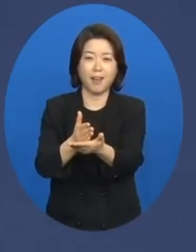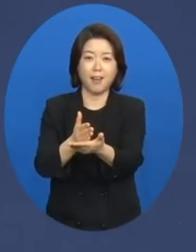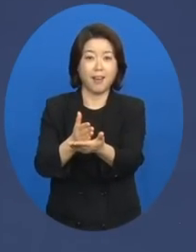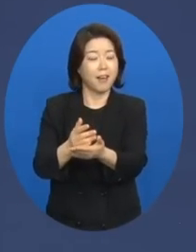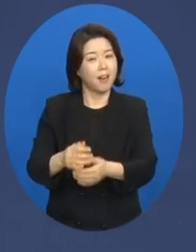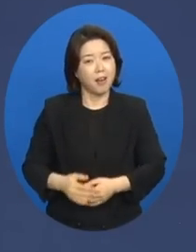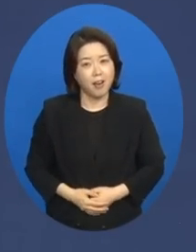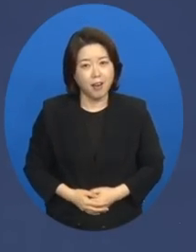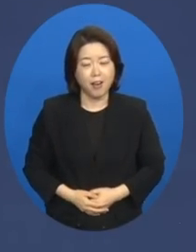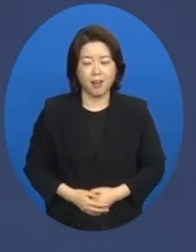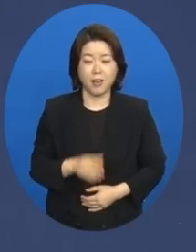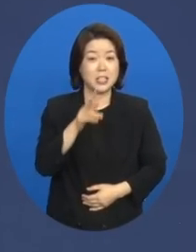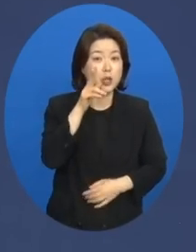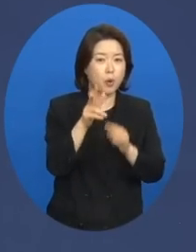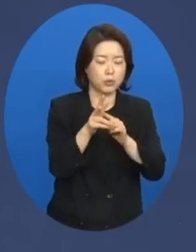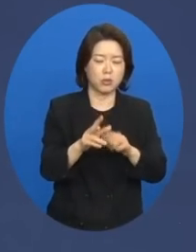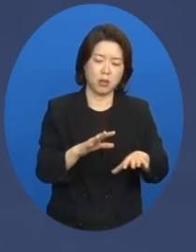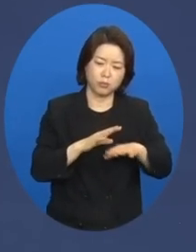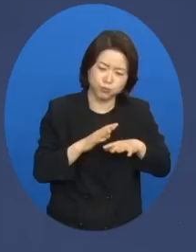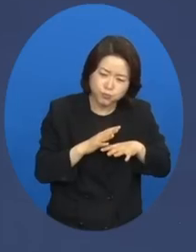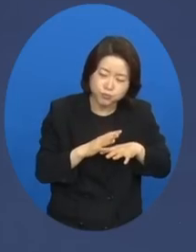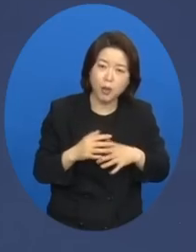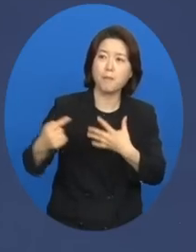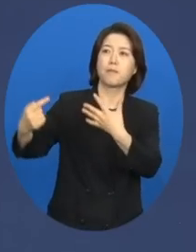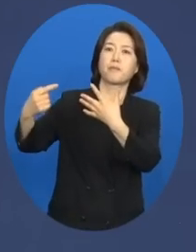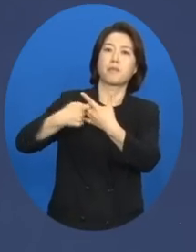얼마나 그가 두려워하는지를 아시는 주님이